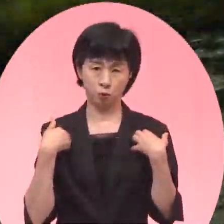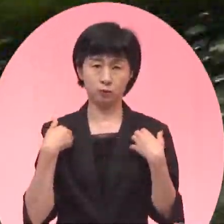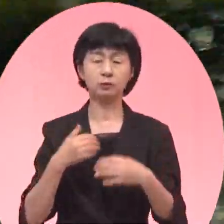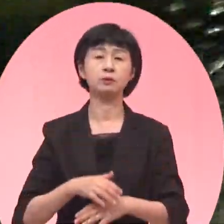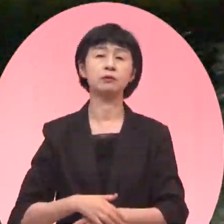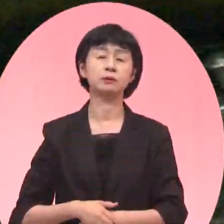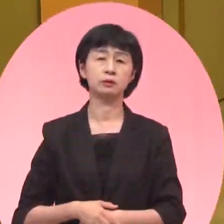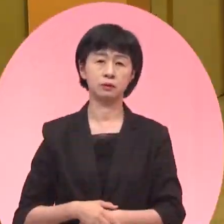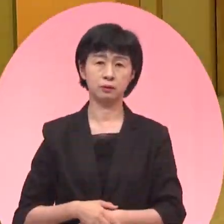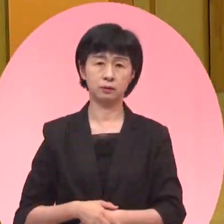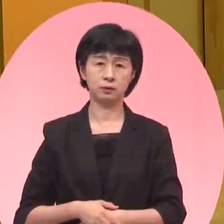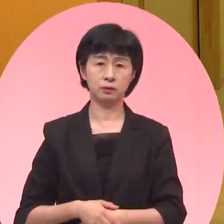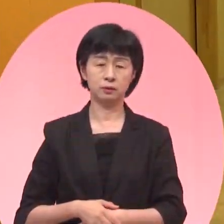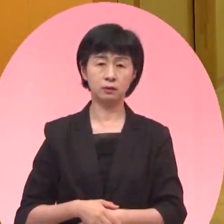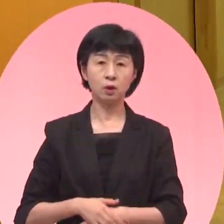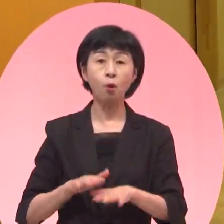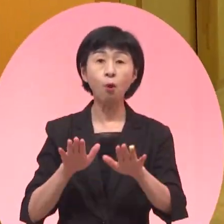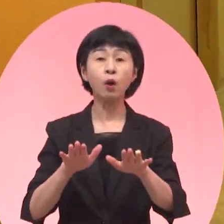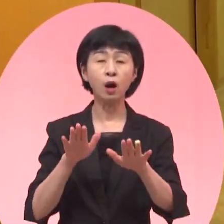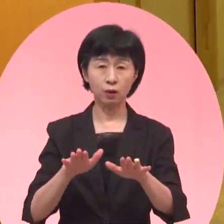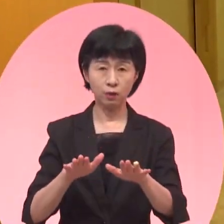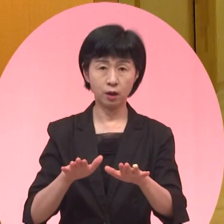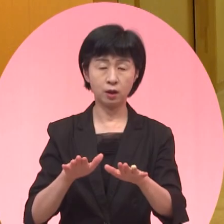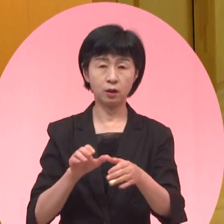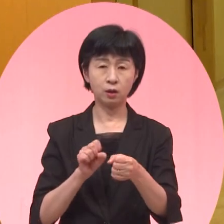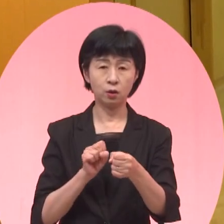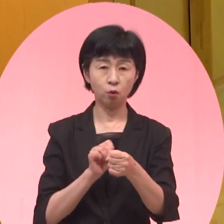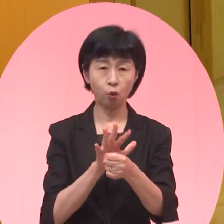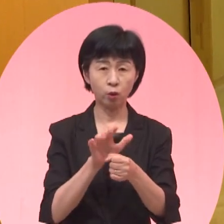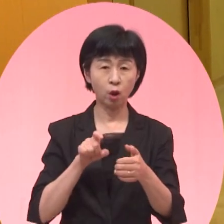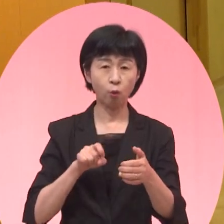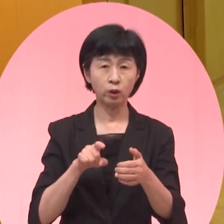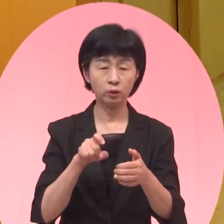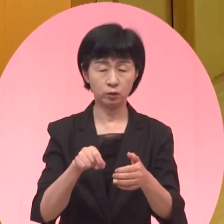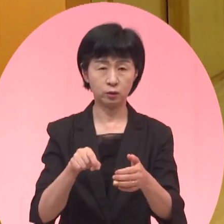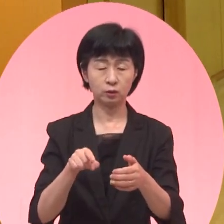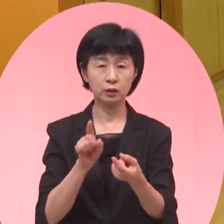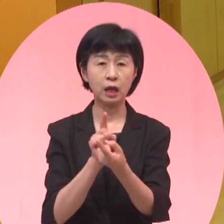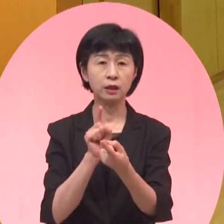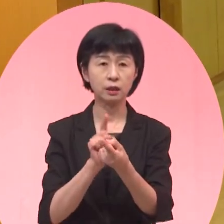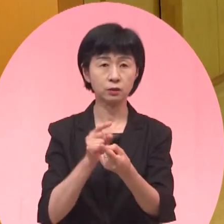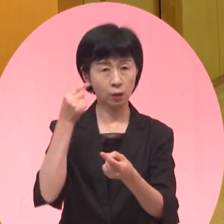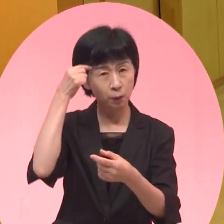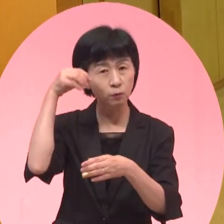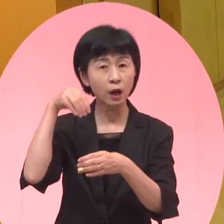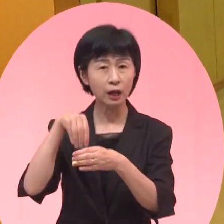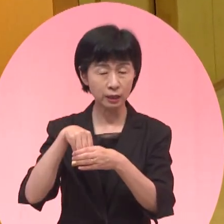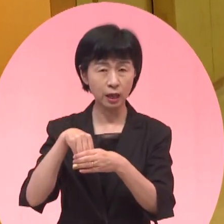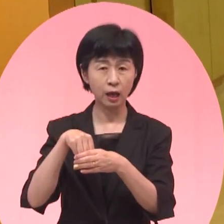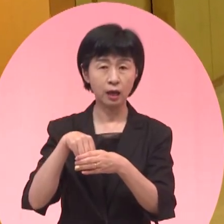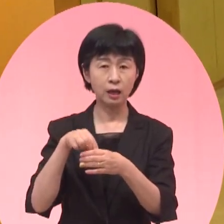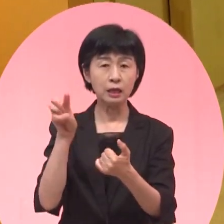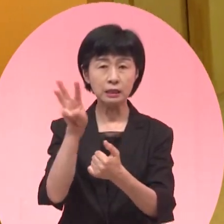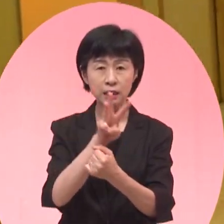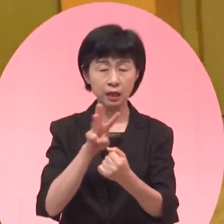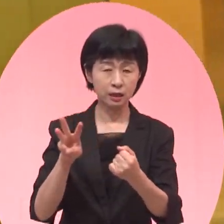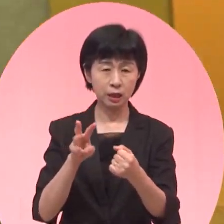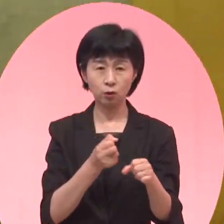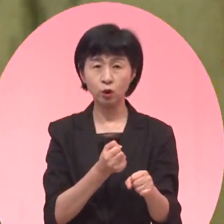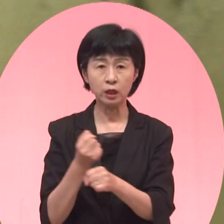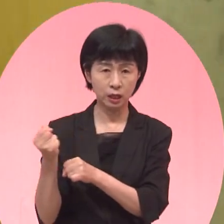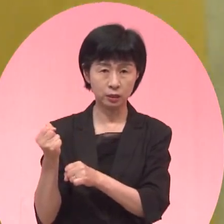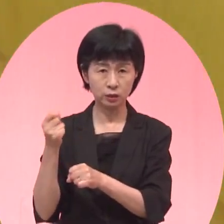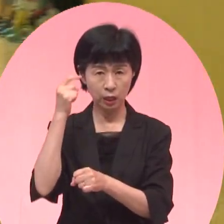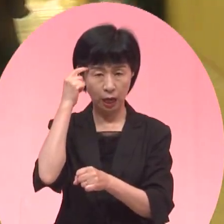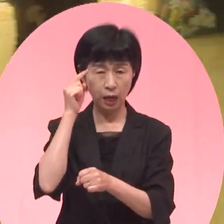。今回は新型コロナウイルス感染症対策を踏まえた災害からの避難